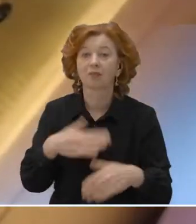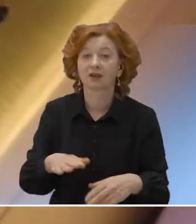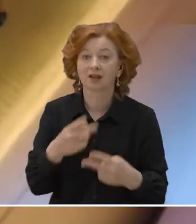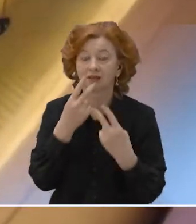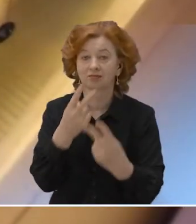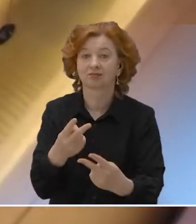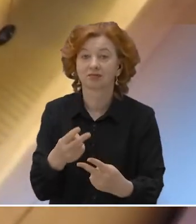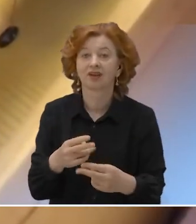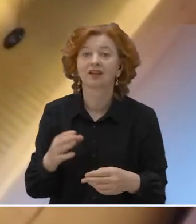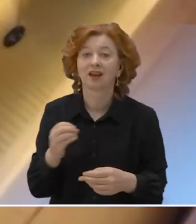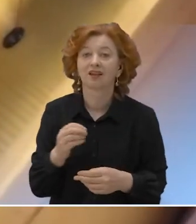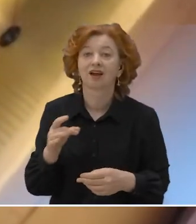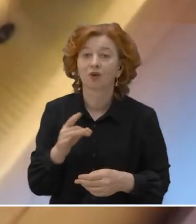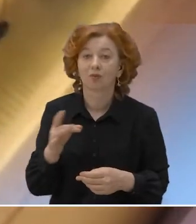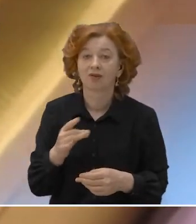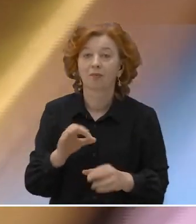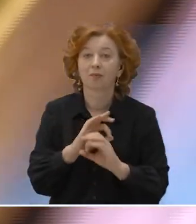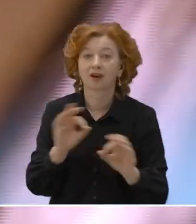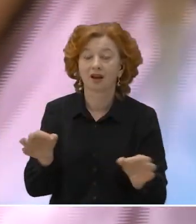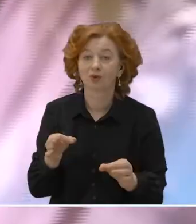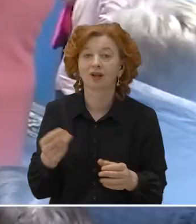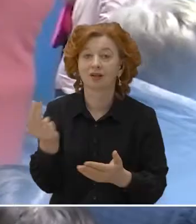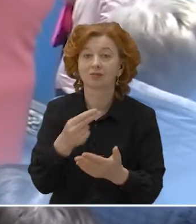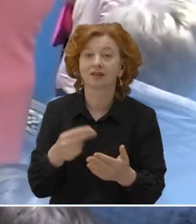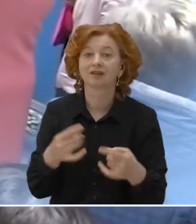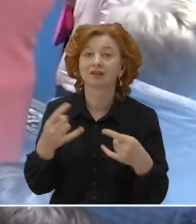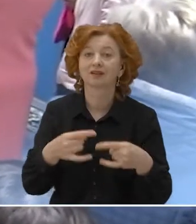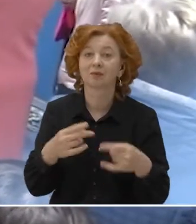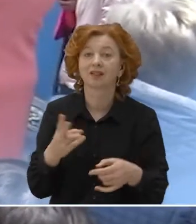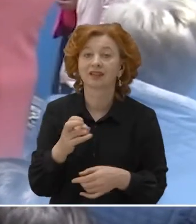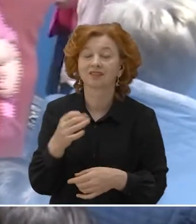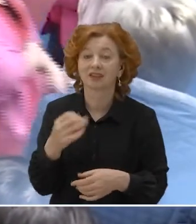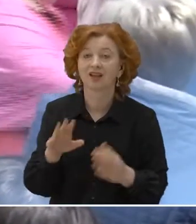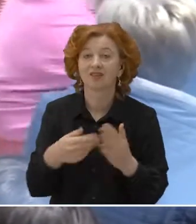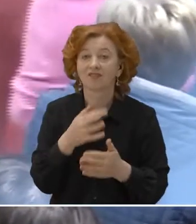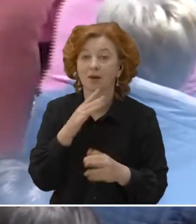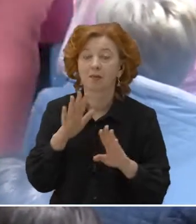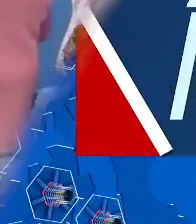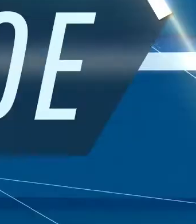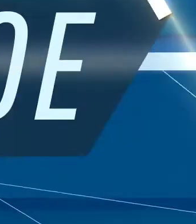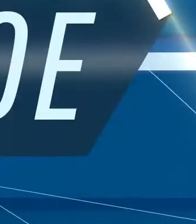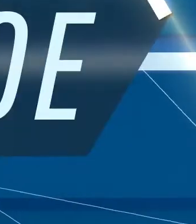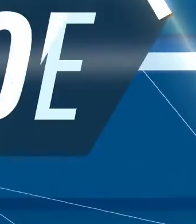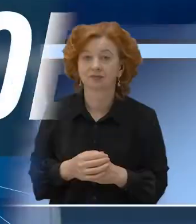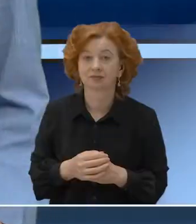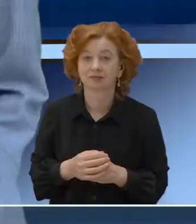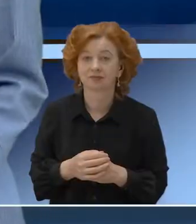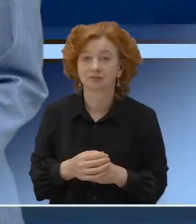приятного созерцания Елена Романова и ее прекрасная арфа. Телекомпания «Несвятая» специально для программы «Время местное».